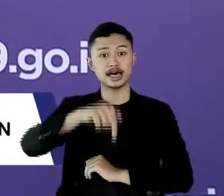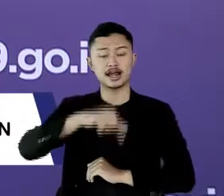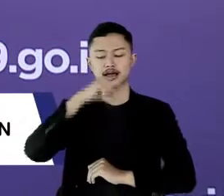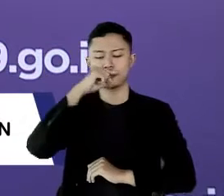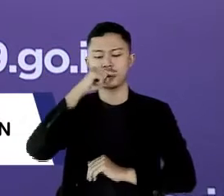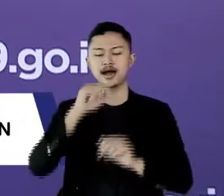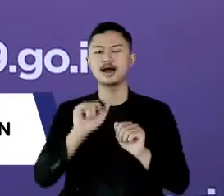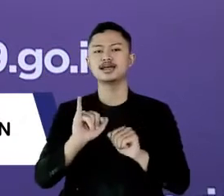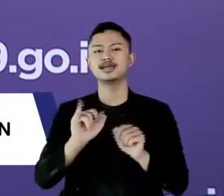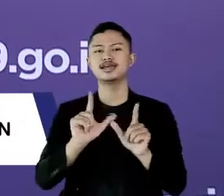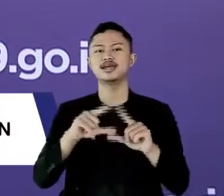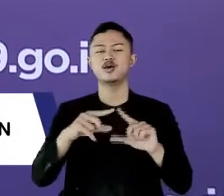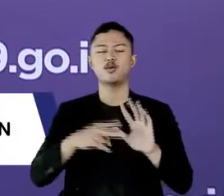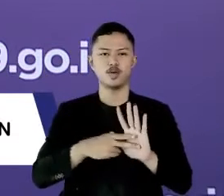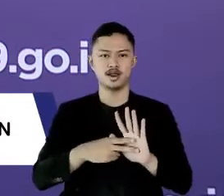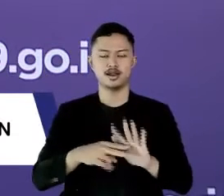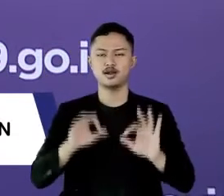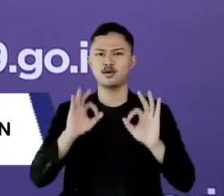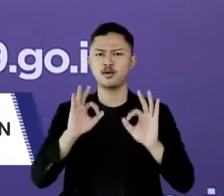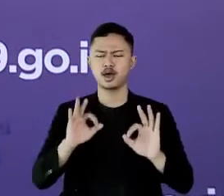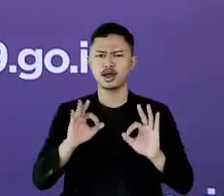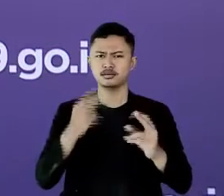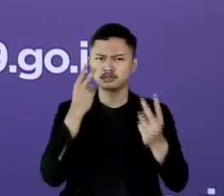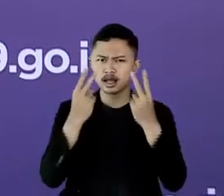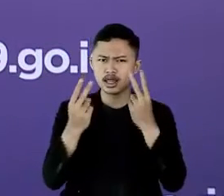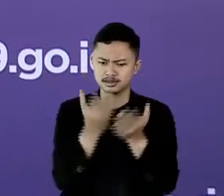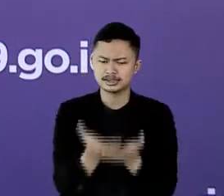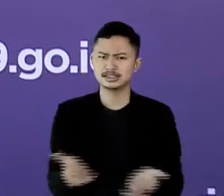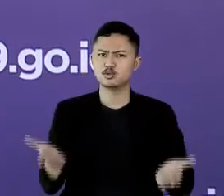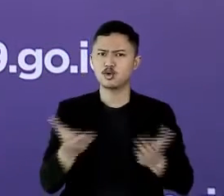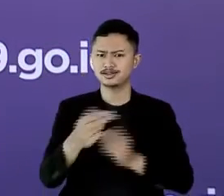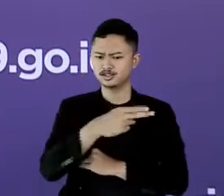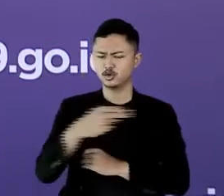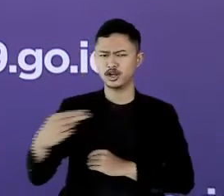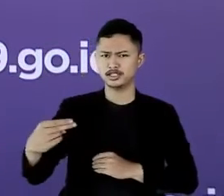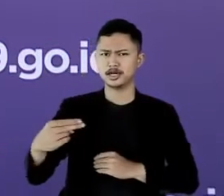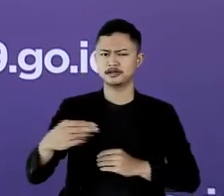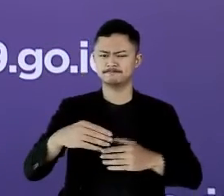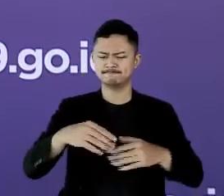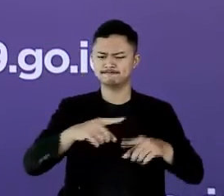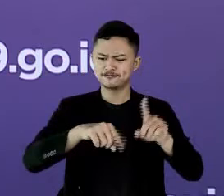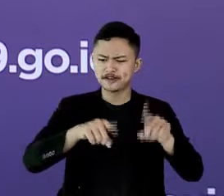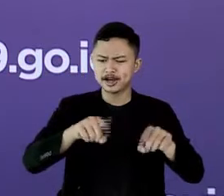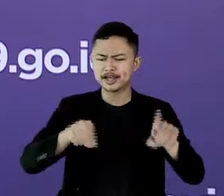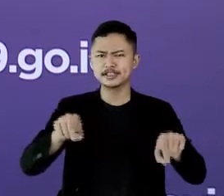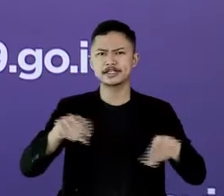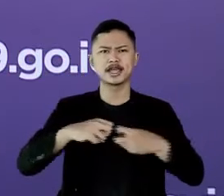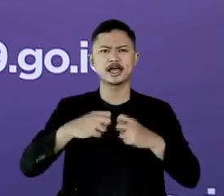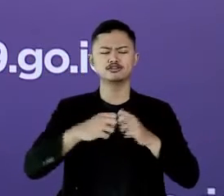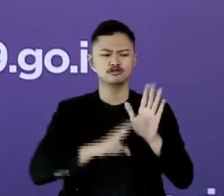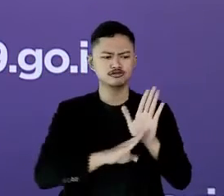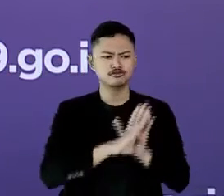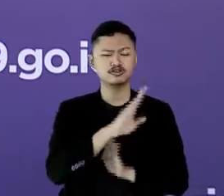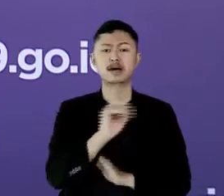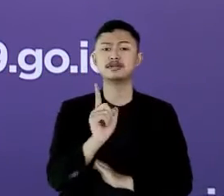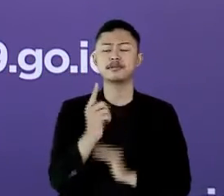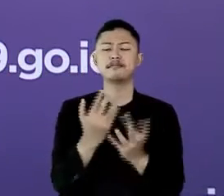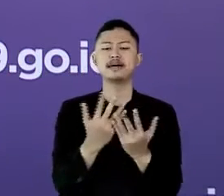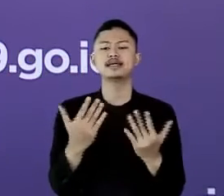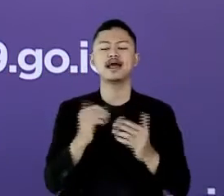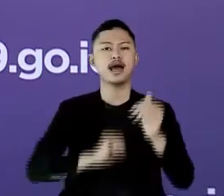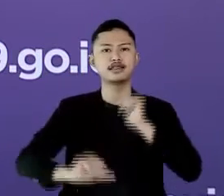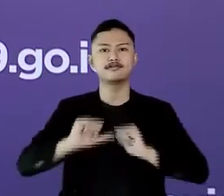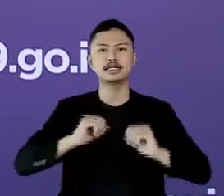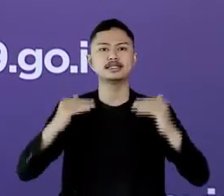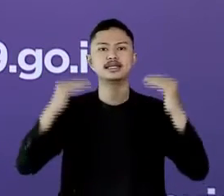terlebih dahulu. Pak Iwan, jika kita kemudian melihat pola yang terjadi di Indonesia, kasus meningkat setelah terjadinya mobilitas masyarakat yang tinggi saat